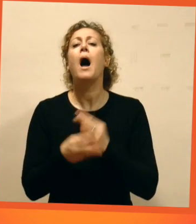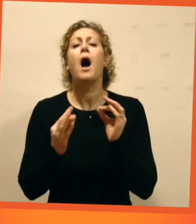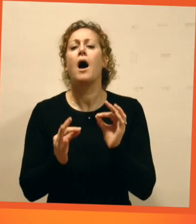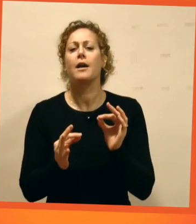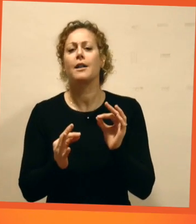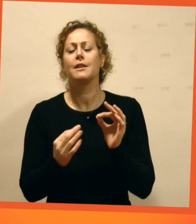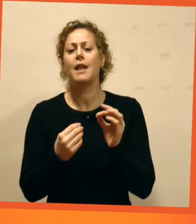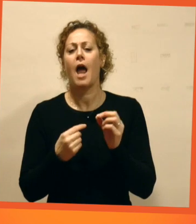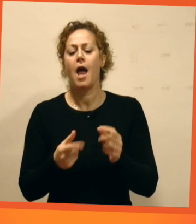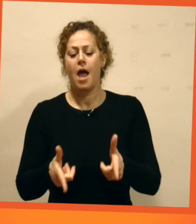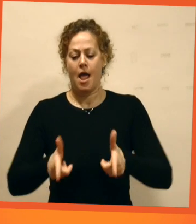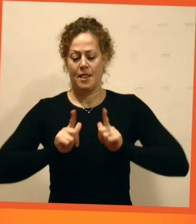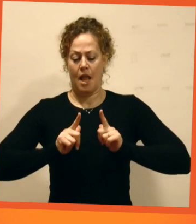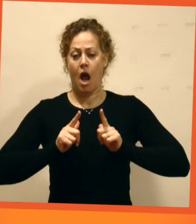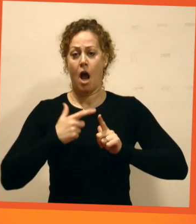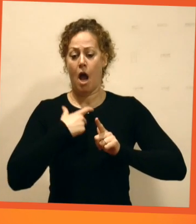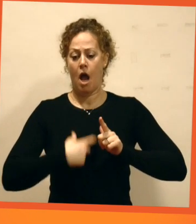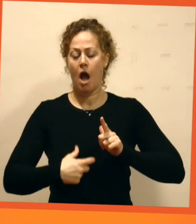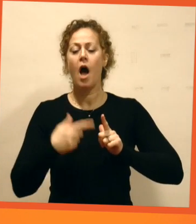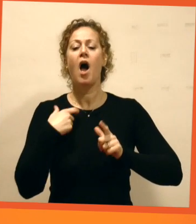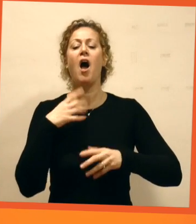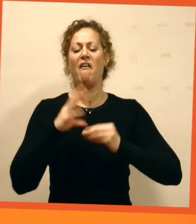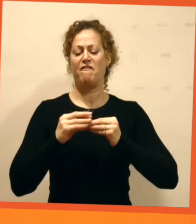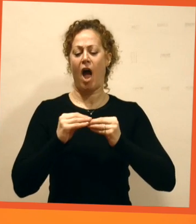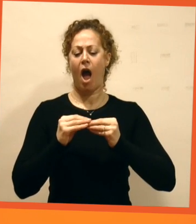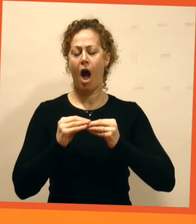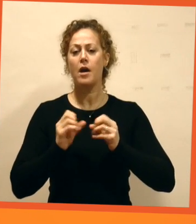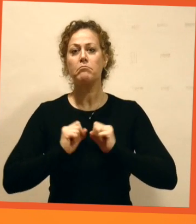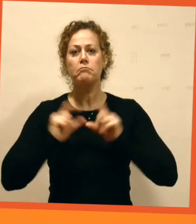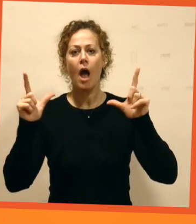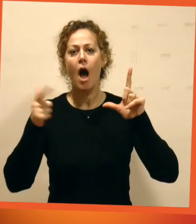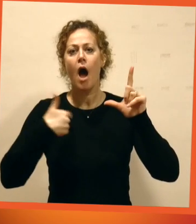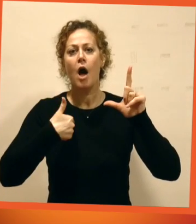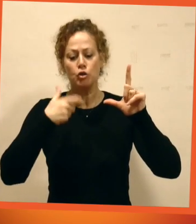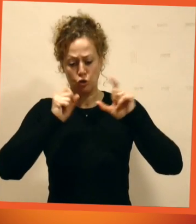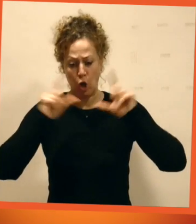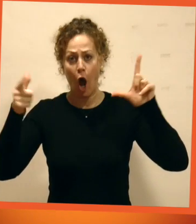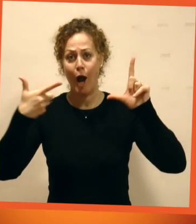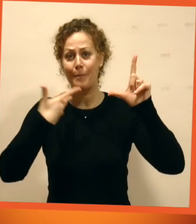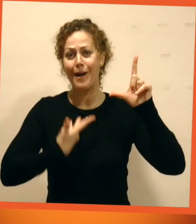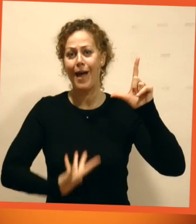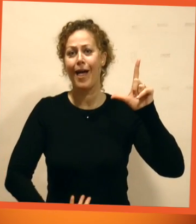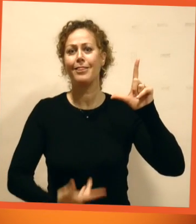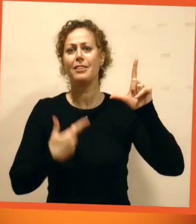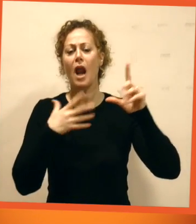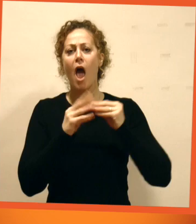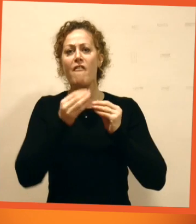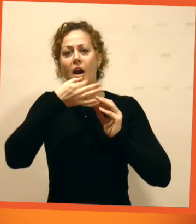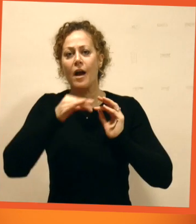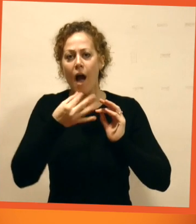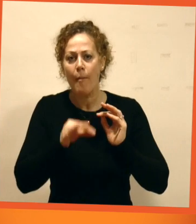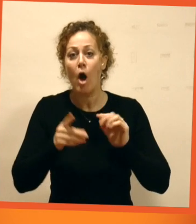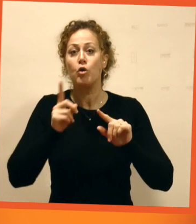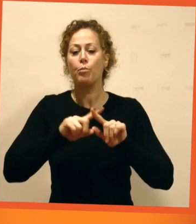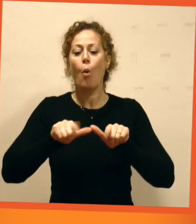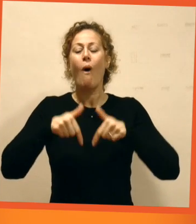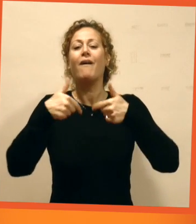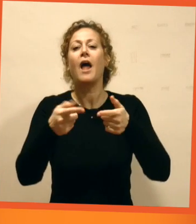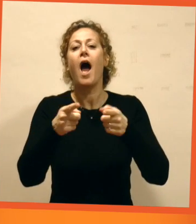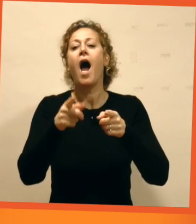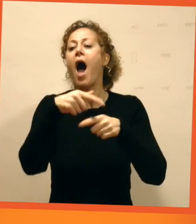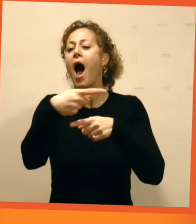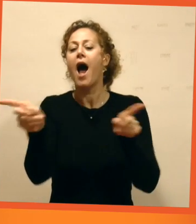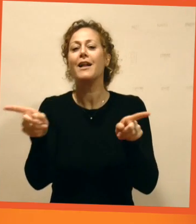noi stessi di quello che siamo in grado di fare, sorprendere gli altri di quello che noi siamo in grado di fare e gli